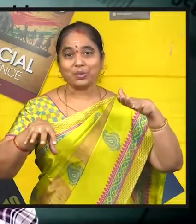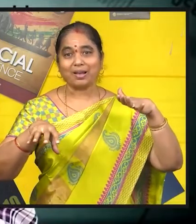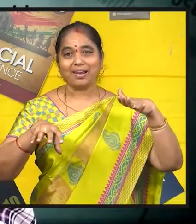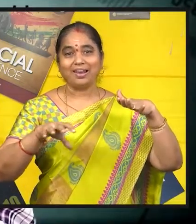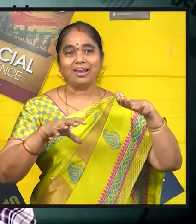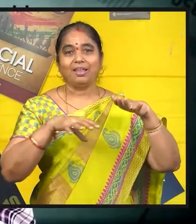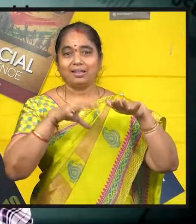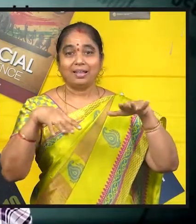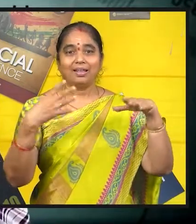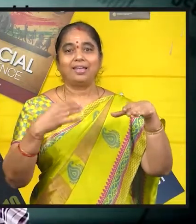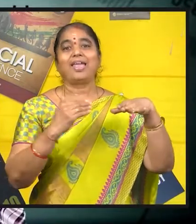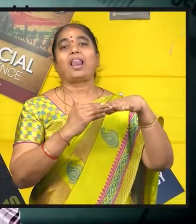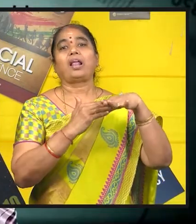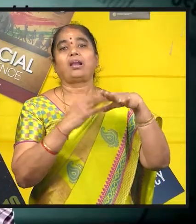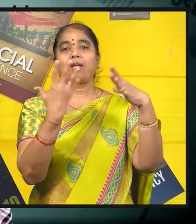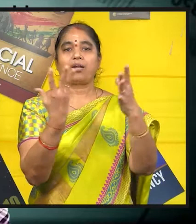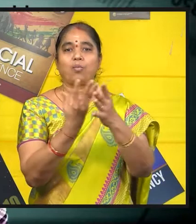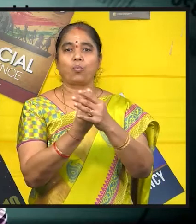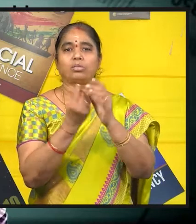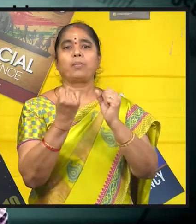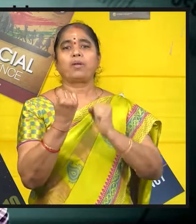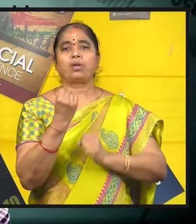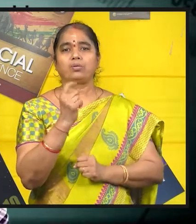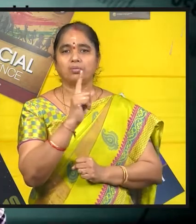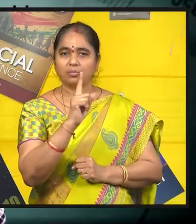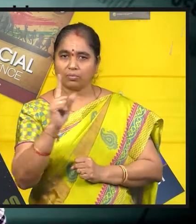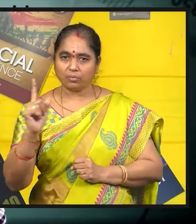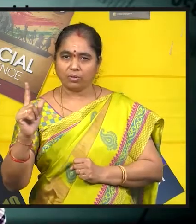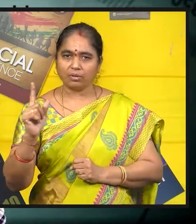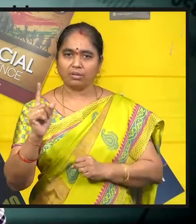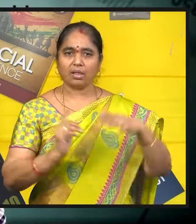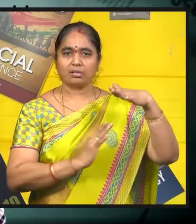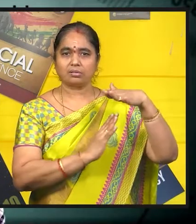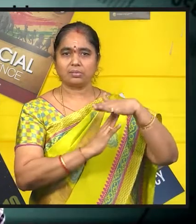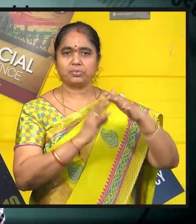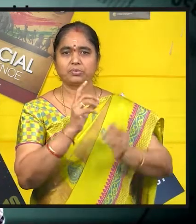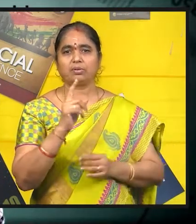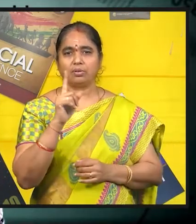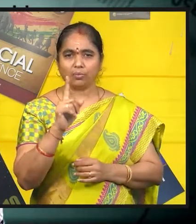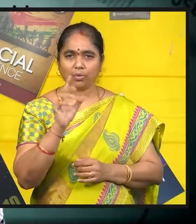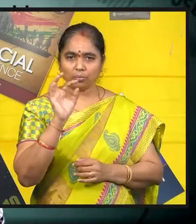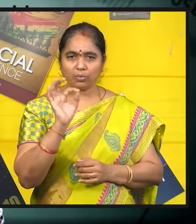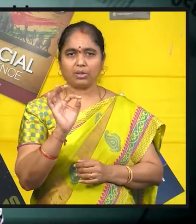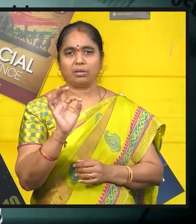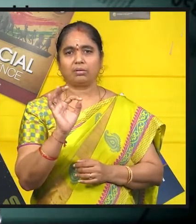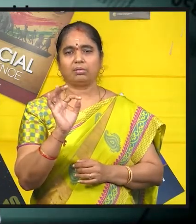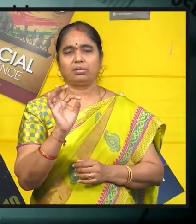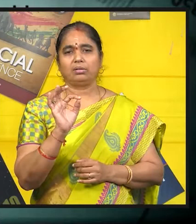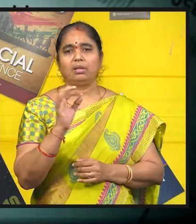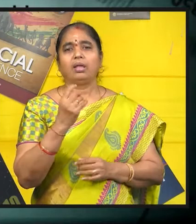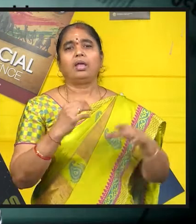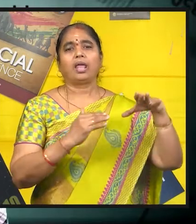இருக்கக்கூடிய எலக்ட்ரான்களினுடைய எண்ணிக்கை எவ்வளவு? ஒவ்வொரு கூடுகள் துணைக்கூடுகளிலும் ஒரு குறிப்பிட்ட எண்ணிக்கையில்